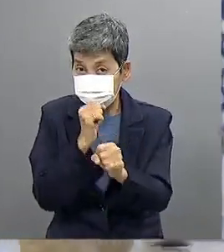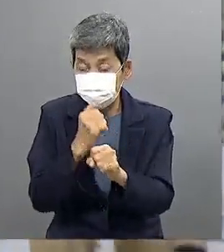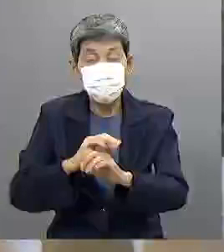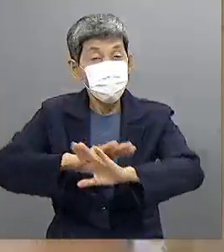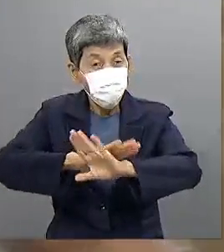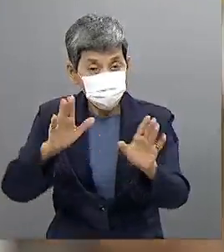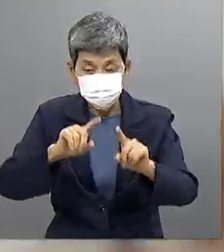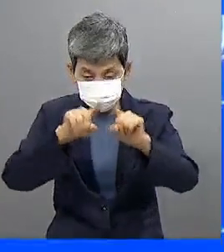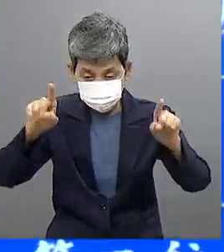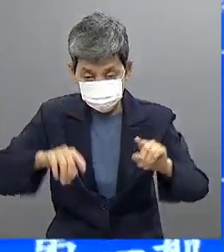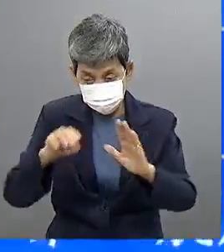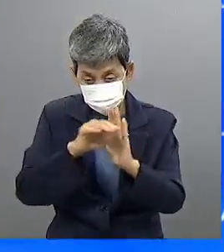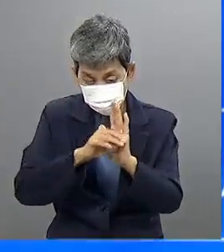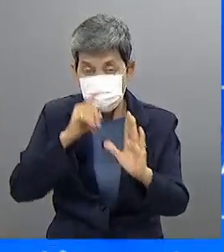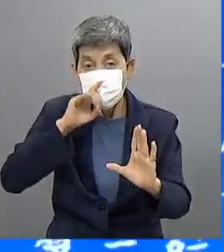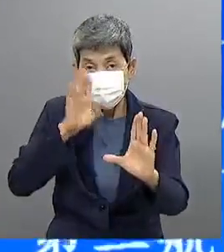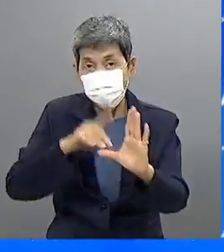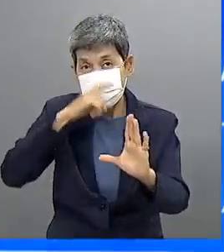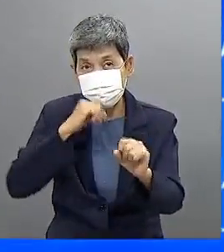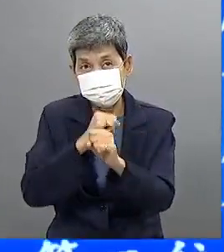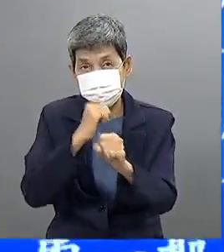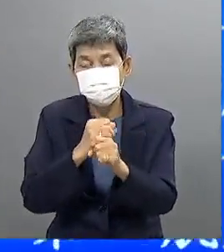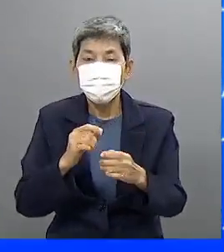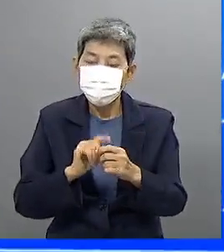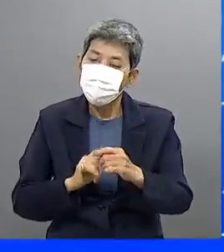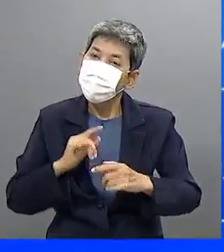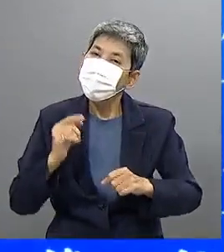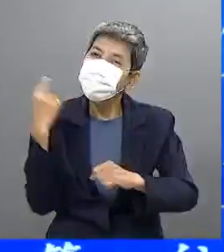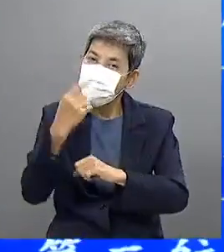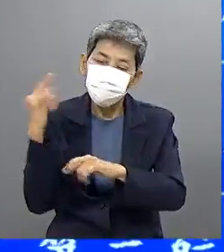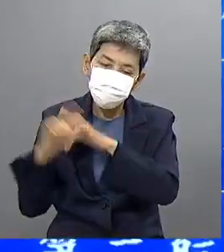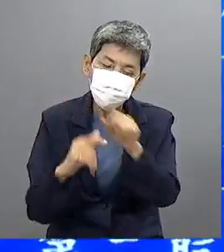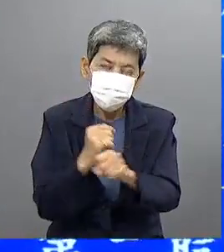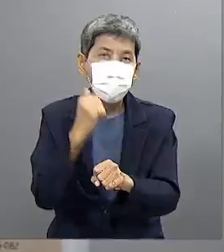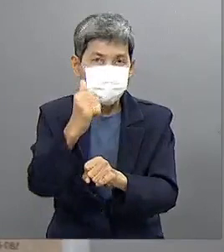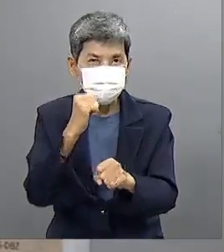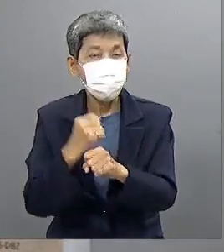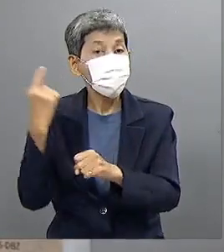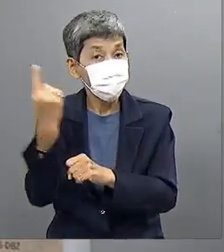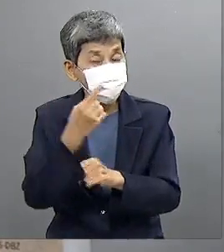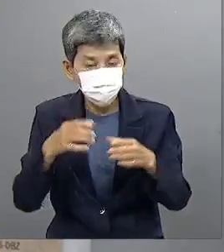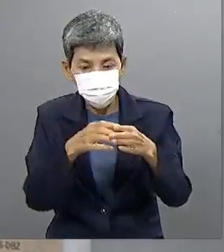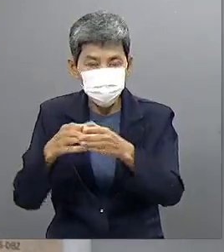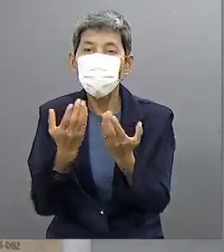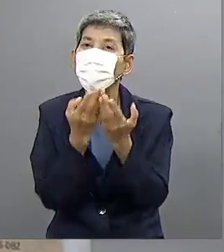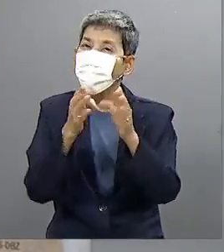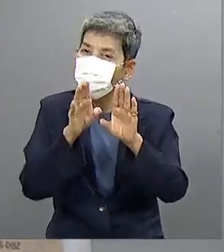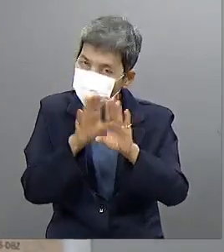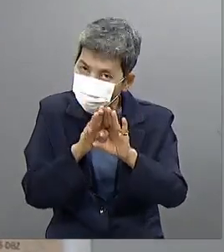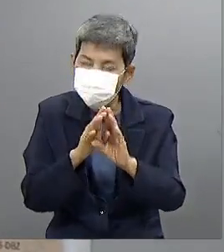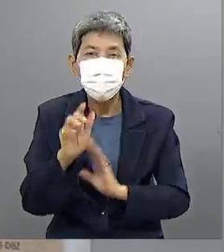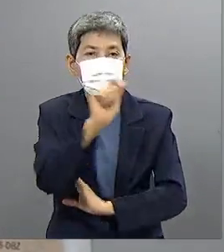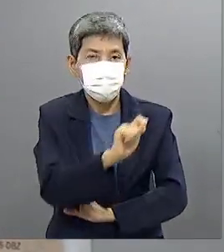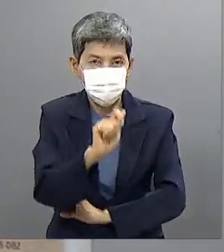จะช่วยกระตุ้นการท่องเที่ยวข้ามพรมแดนให้คึกคักขึ้นค่ะสามารถดึงนักท่องเที่ยวกลุ่มครอบครัวในภูมิภาคเอเชียซึ่งนิย